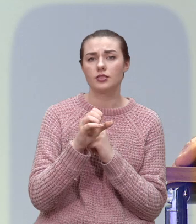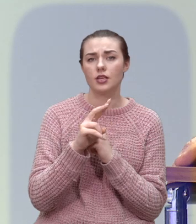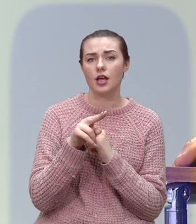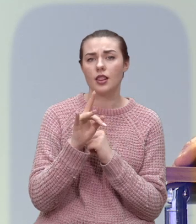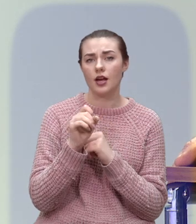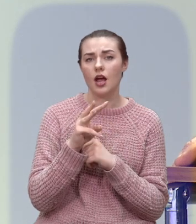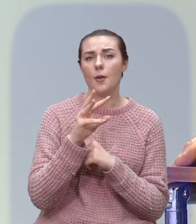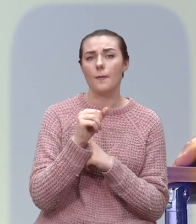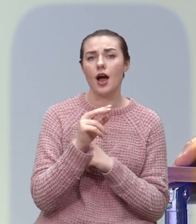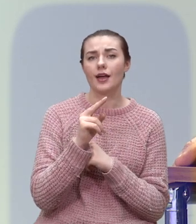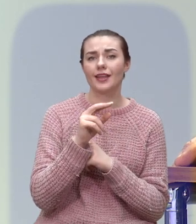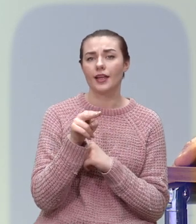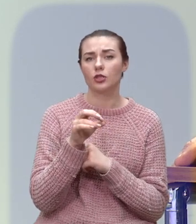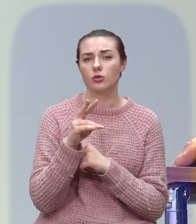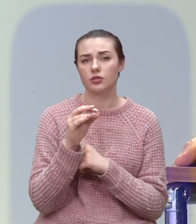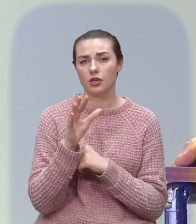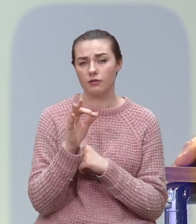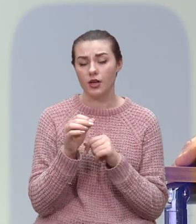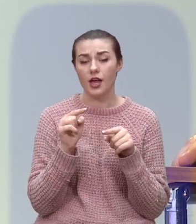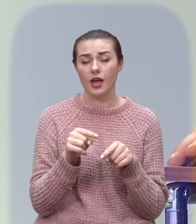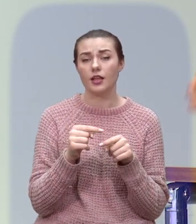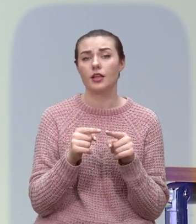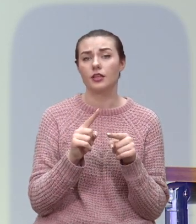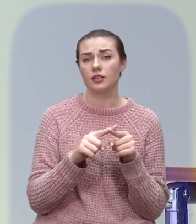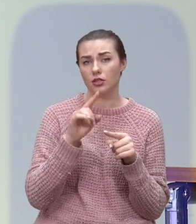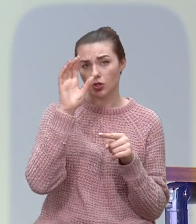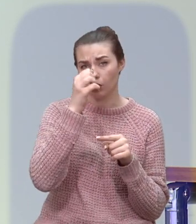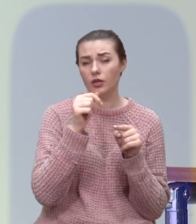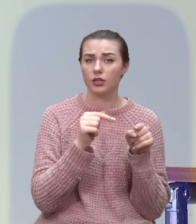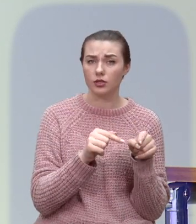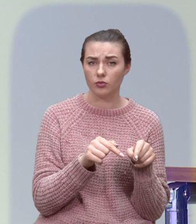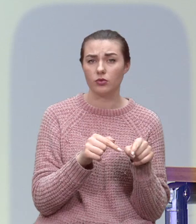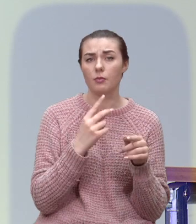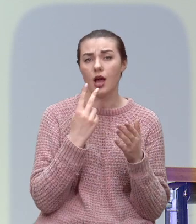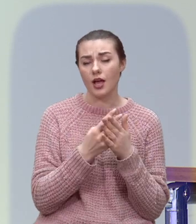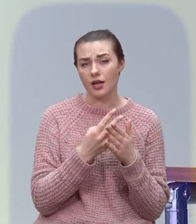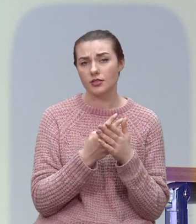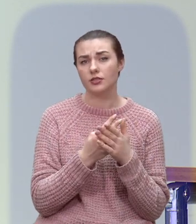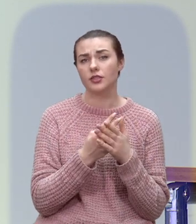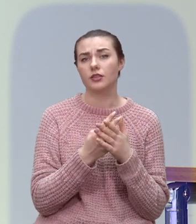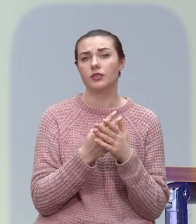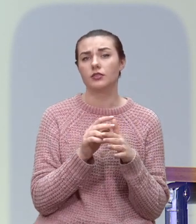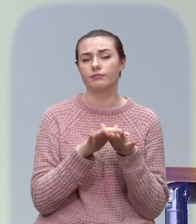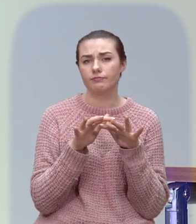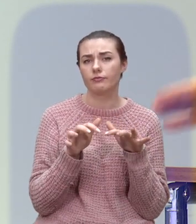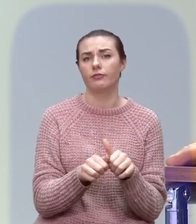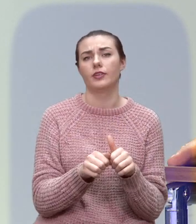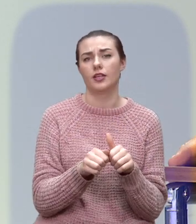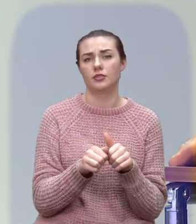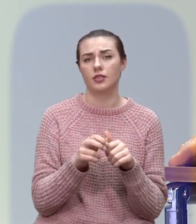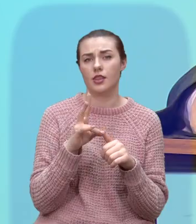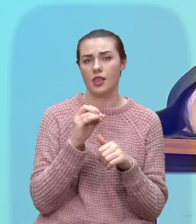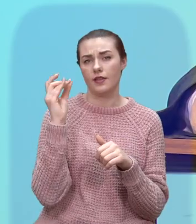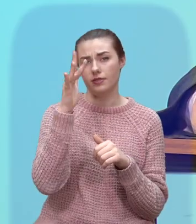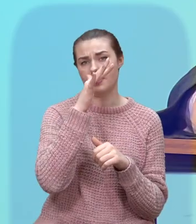рок и там и здесь он поднимает свой узор или поднимает уже пытается узурпировать власть